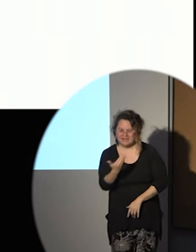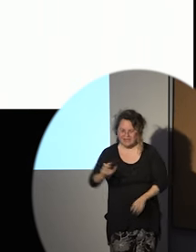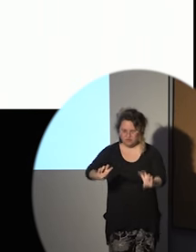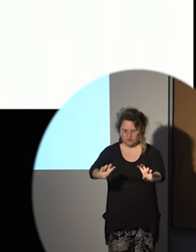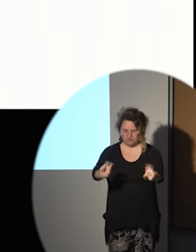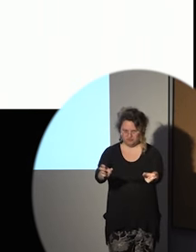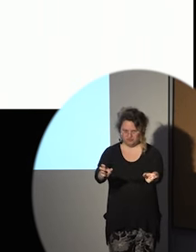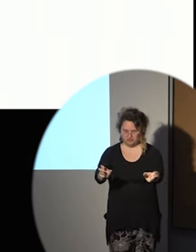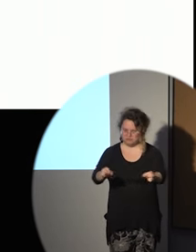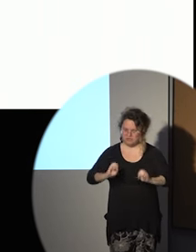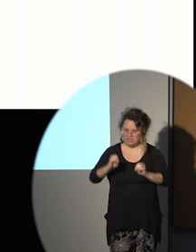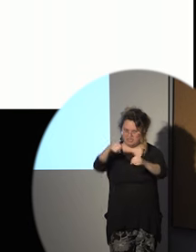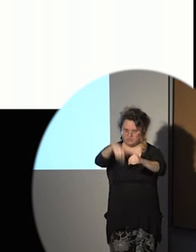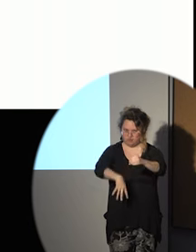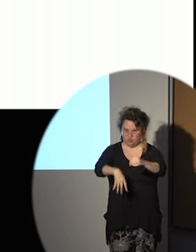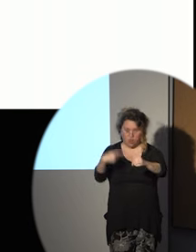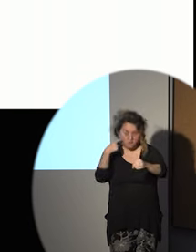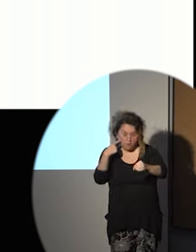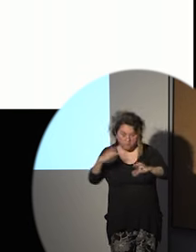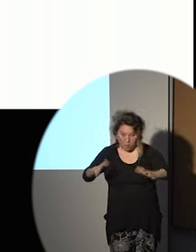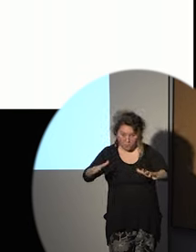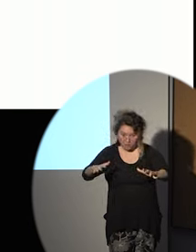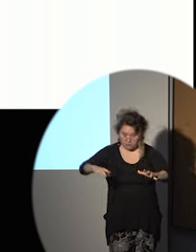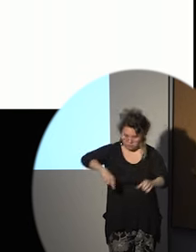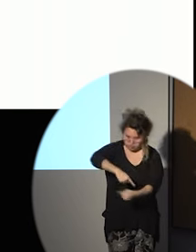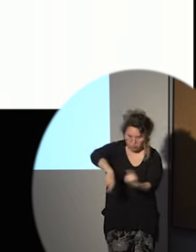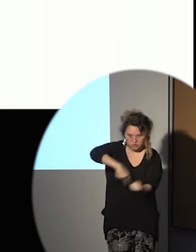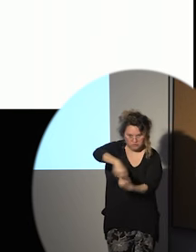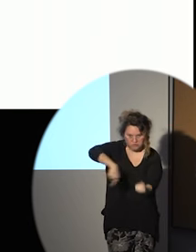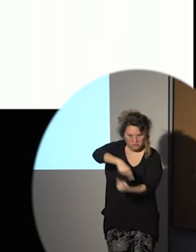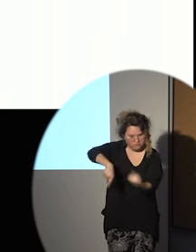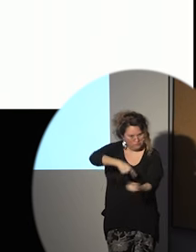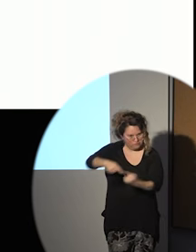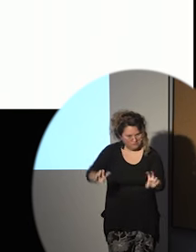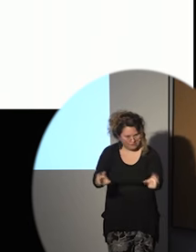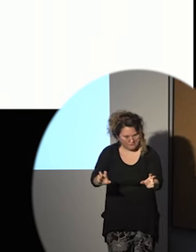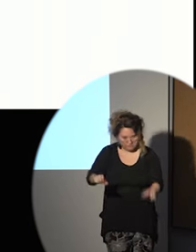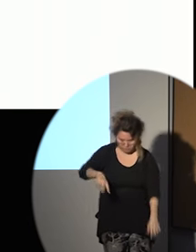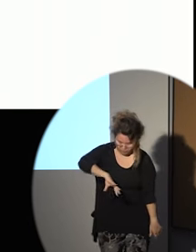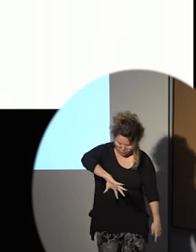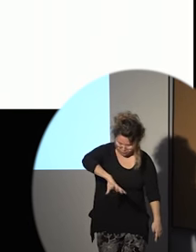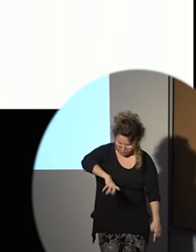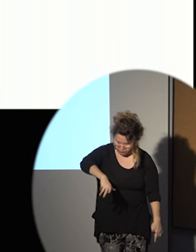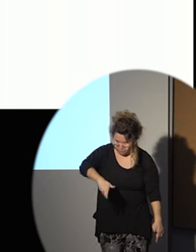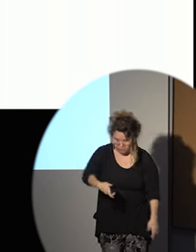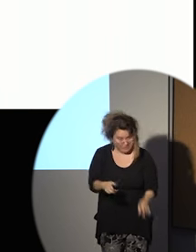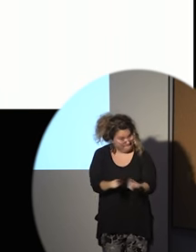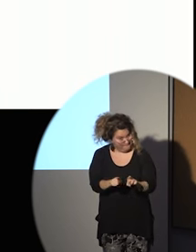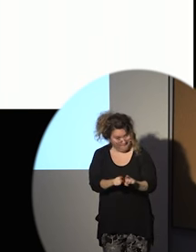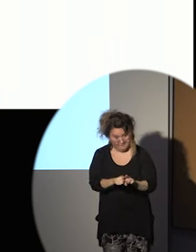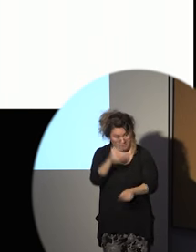tourne. Vous apercevrez que vous allez former des bras spiraux, comme notre galaxie. C'est de la mécanique des fluides, simplement.